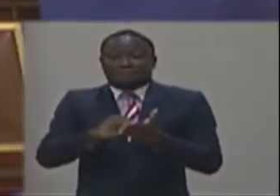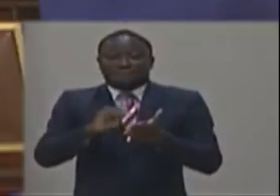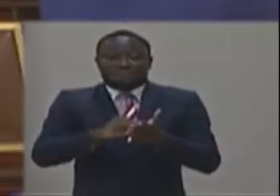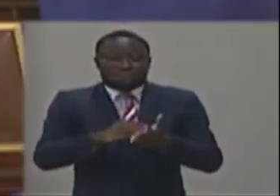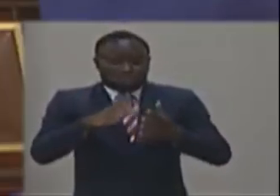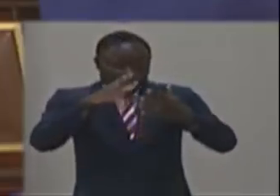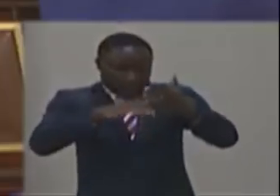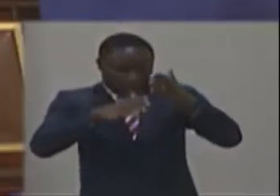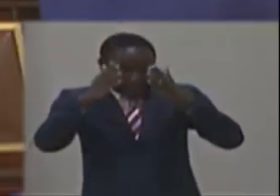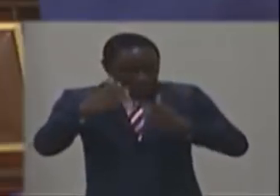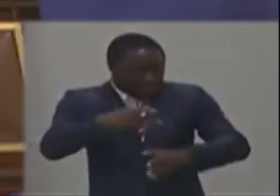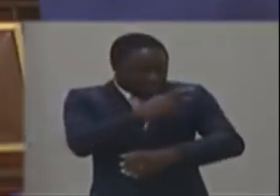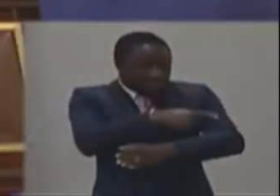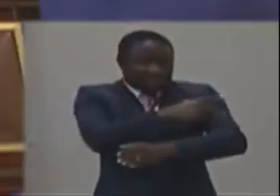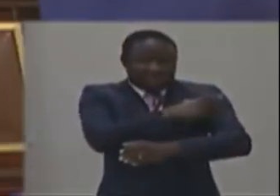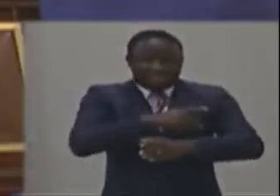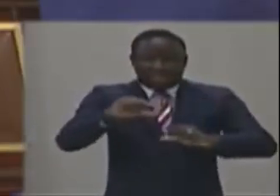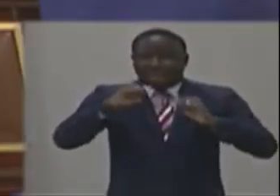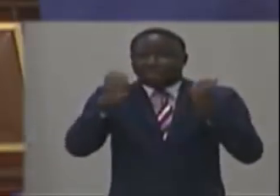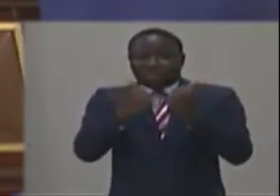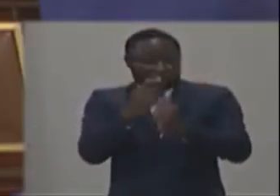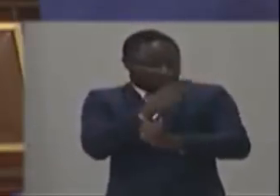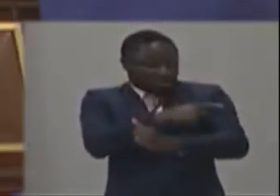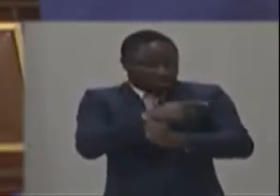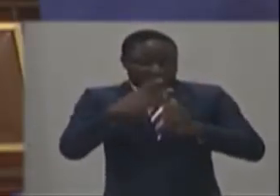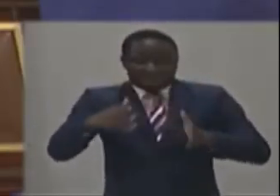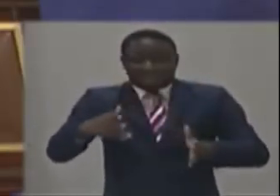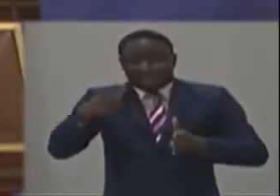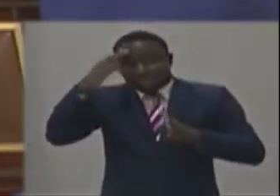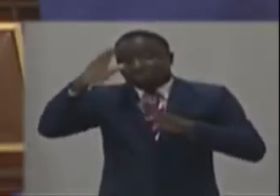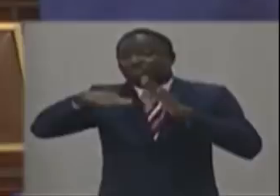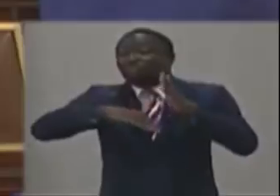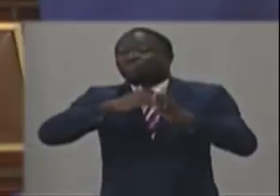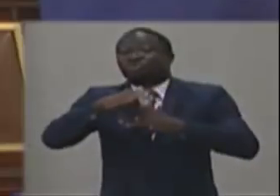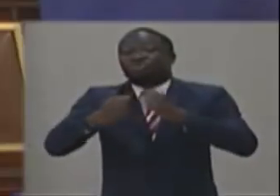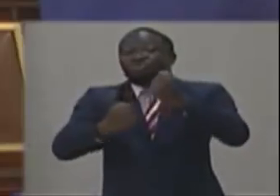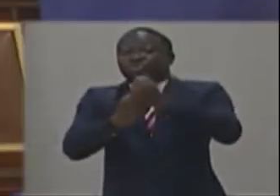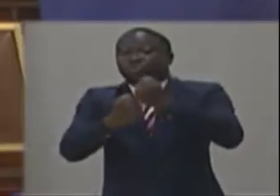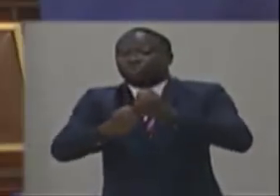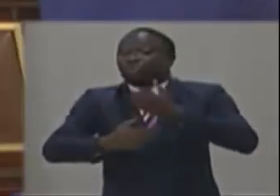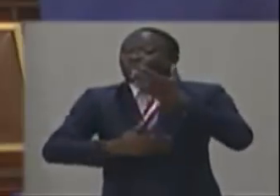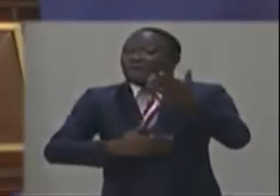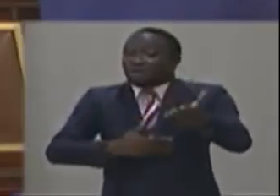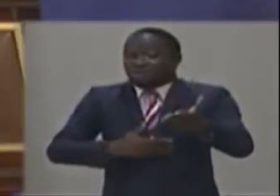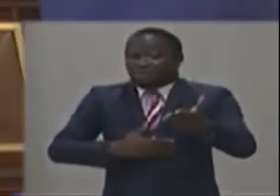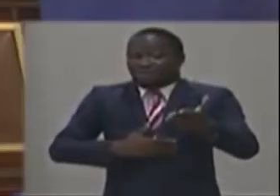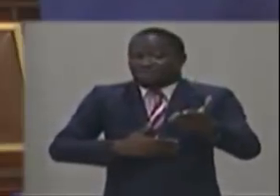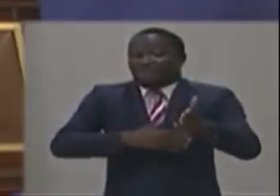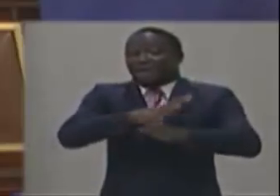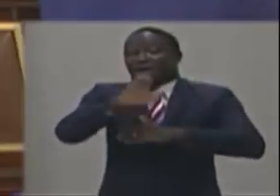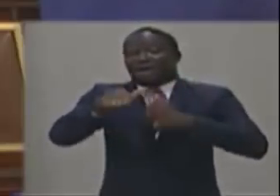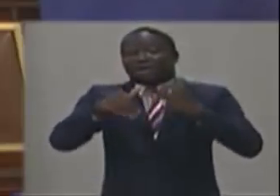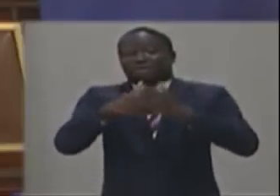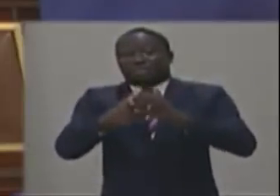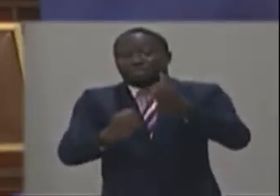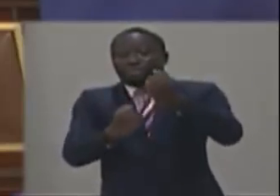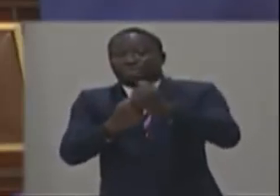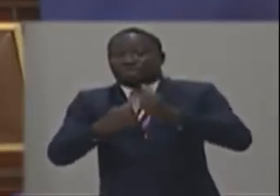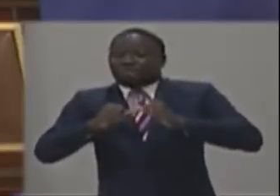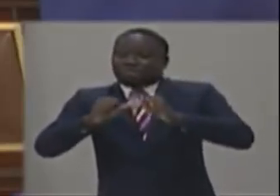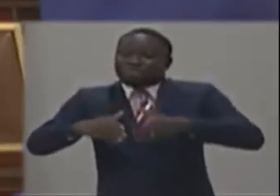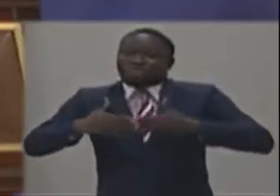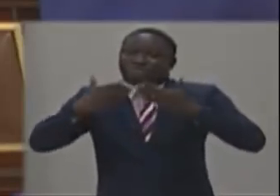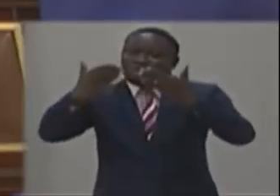pharmacie, association pharmacien haïtien, pour tout coup de main qui est au nous et tout coup de main qui